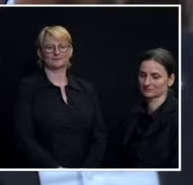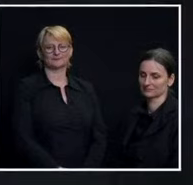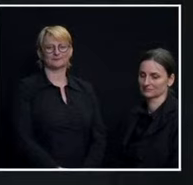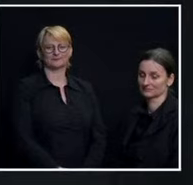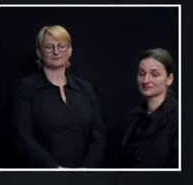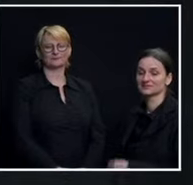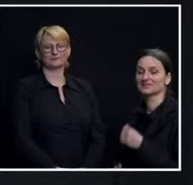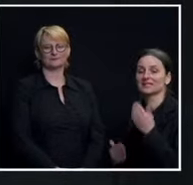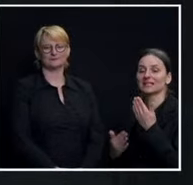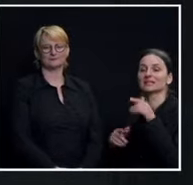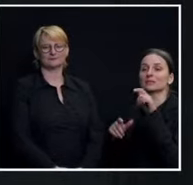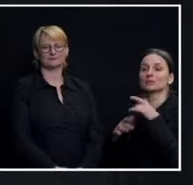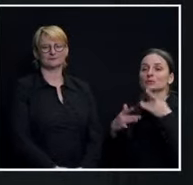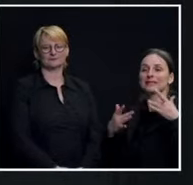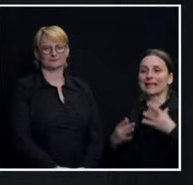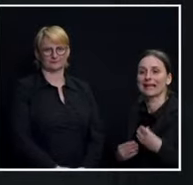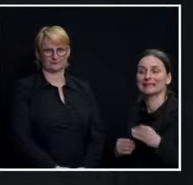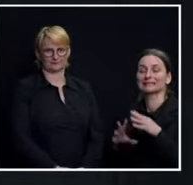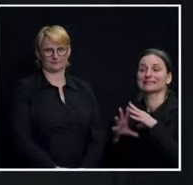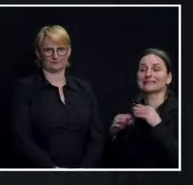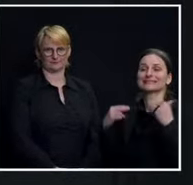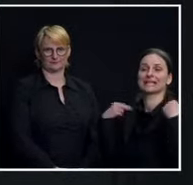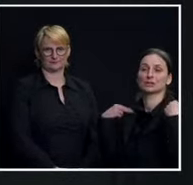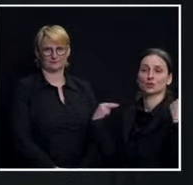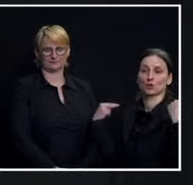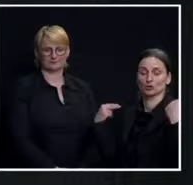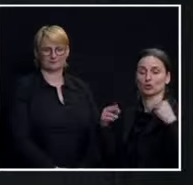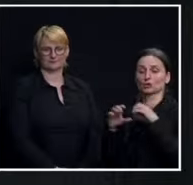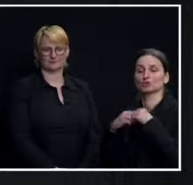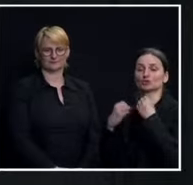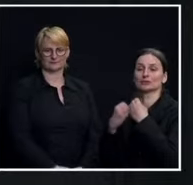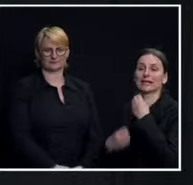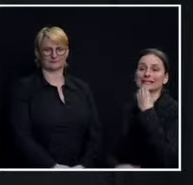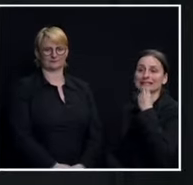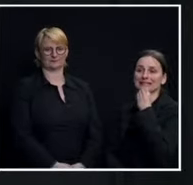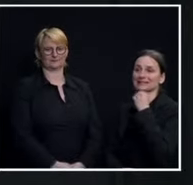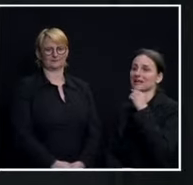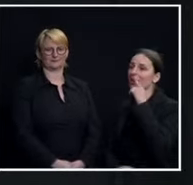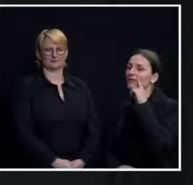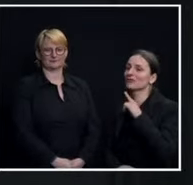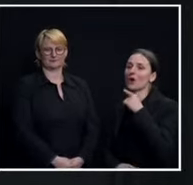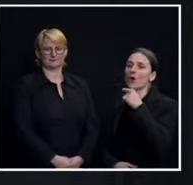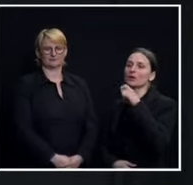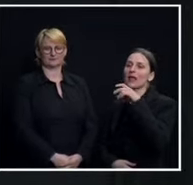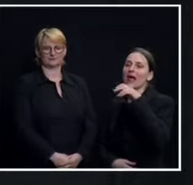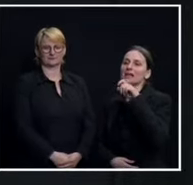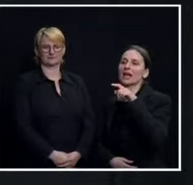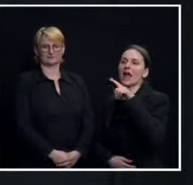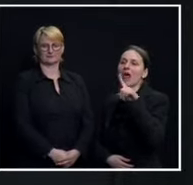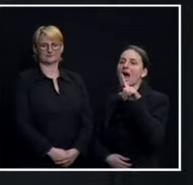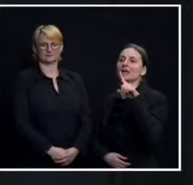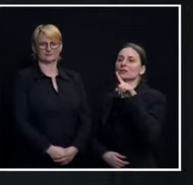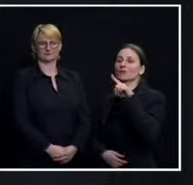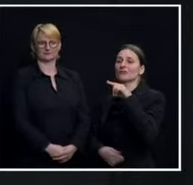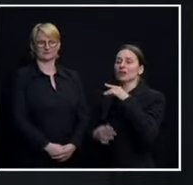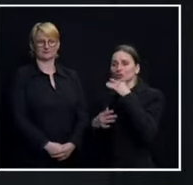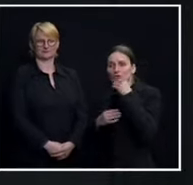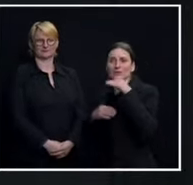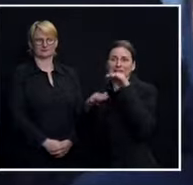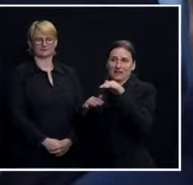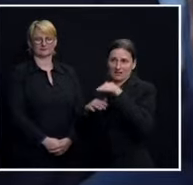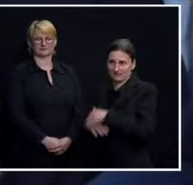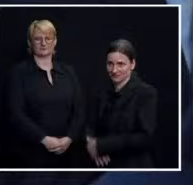Ich begrüße ganz herzlich die Generalkonsulin des Staates Israel, Frau Talia Ladov-Rescher. Herzlich willkommen, schön, dass Sie da sind.